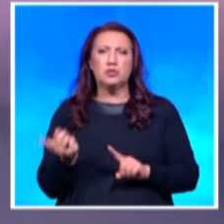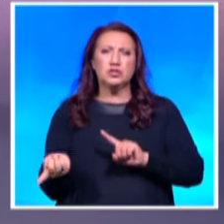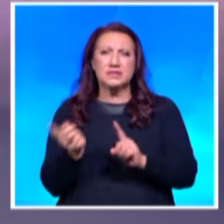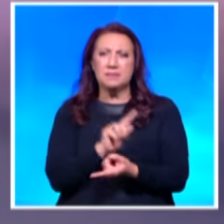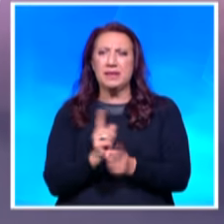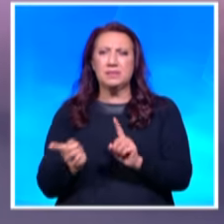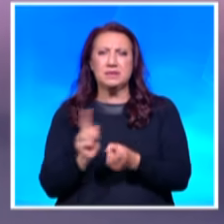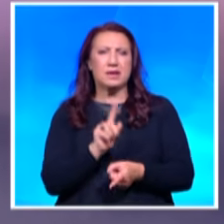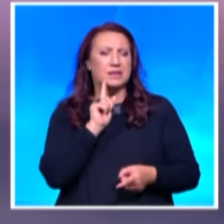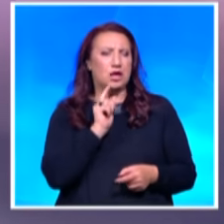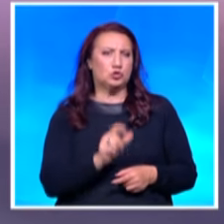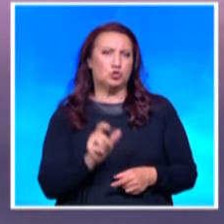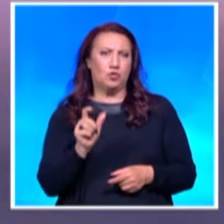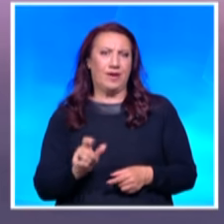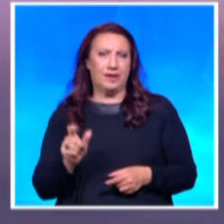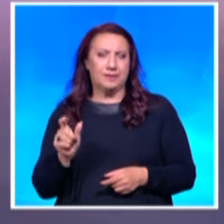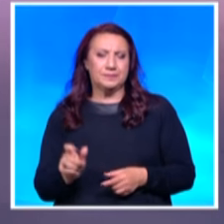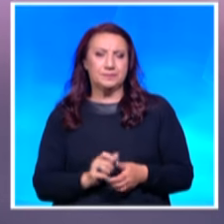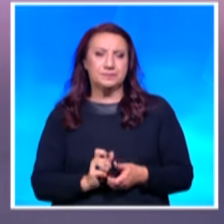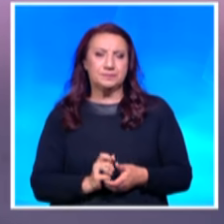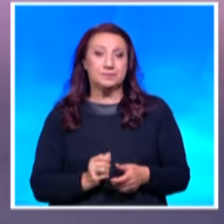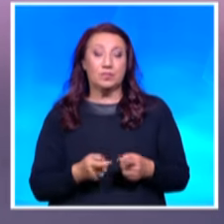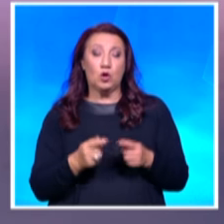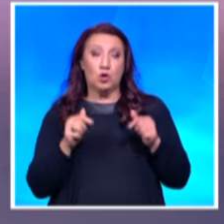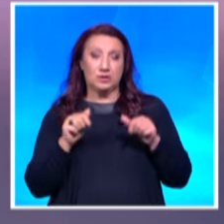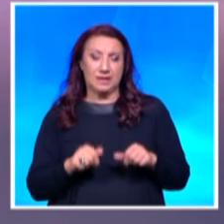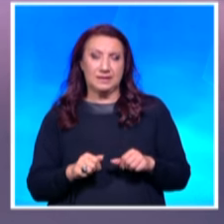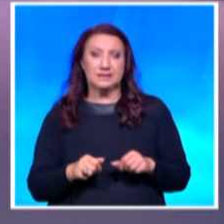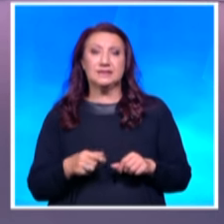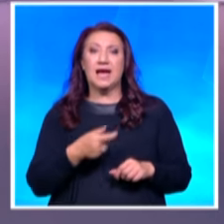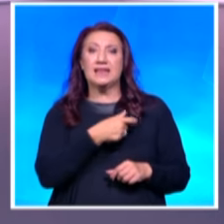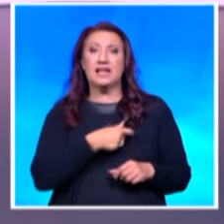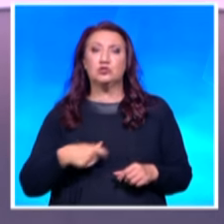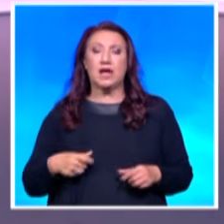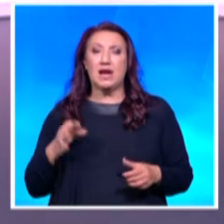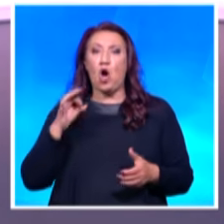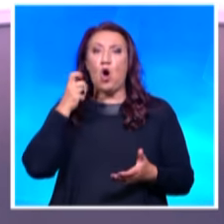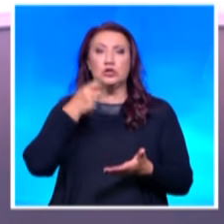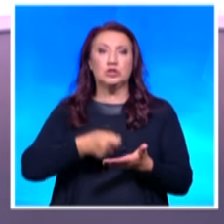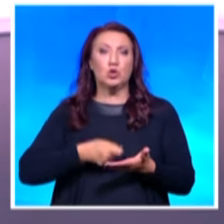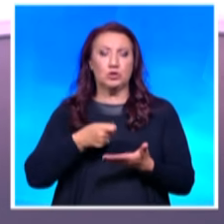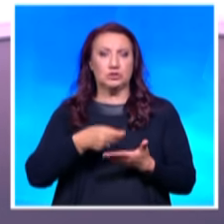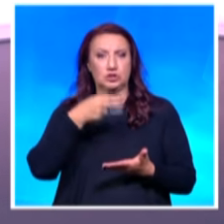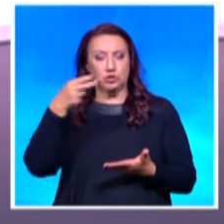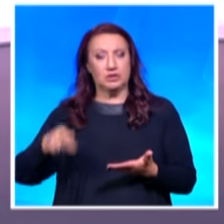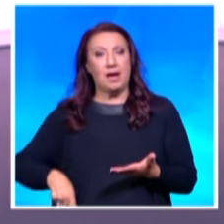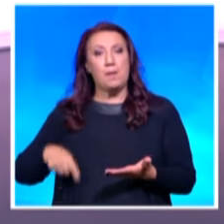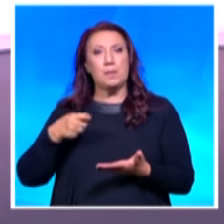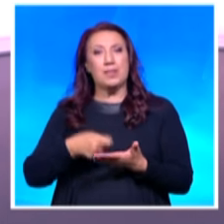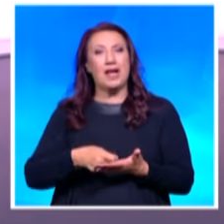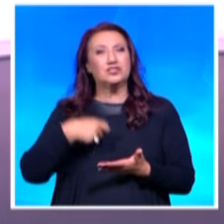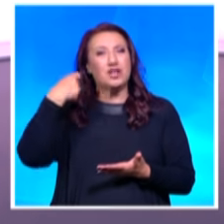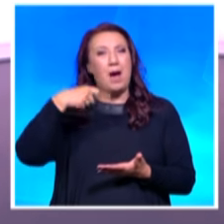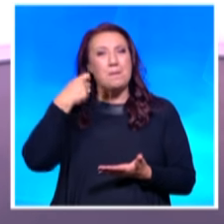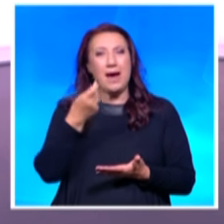И още теми в емисията. От днес Националният осигурителен институт изплаща майчинство в по-големия размер, който беше прият